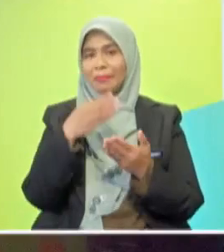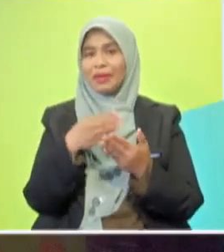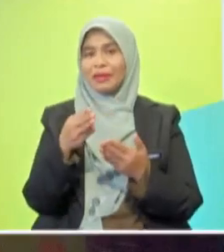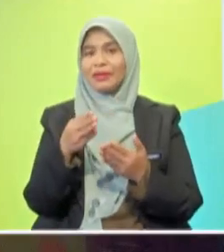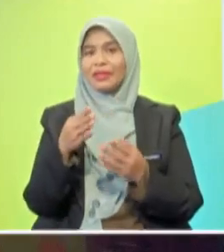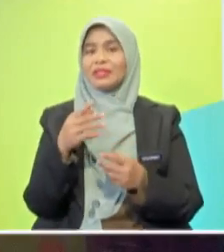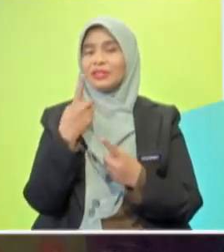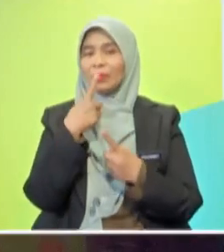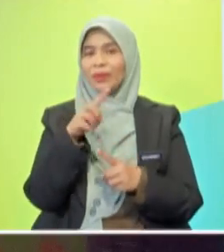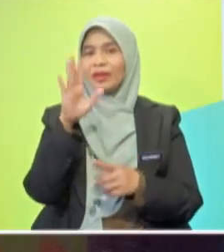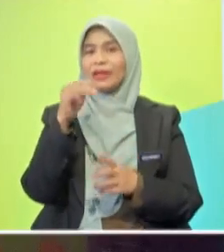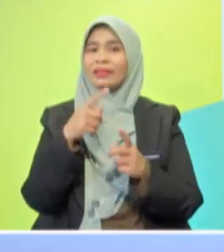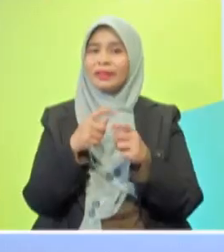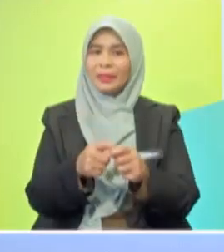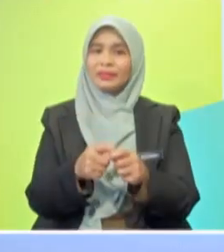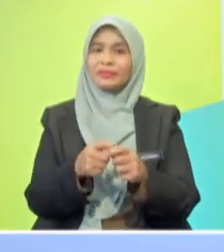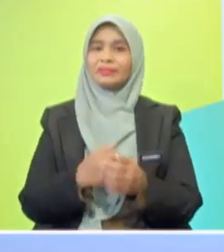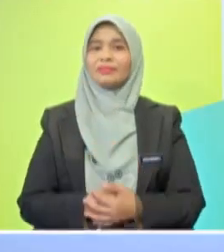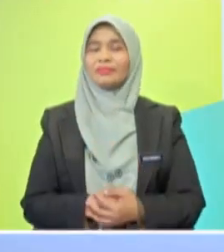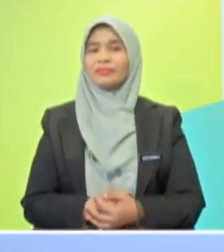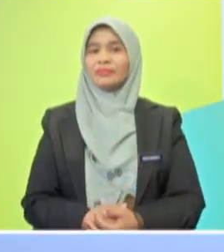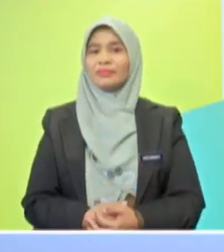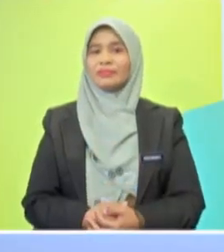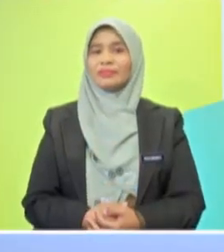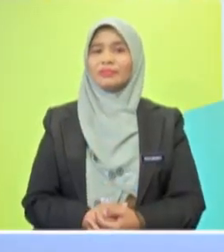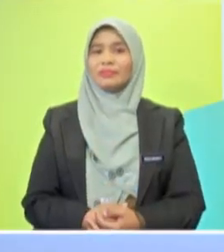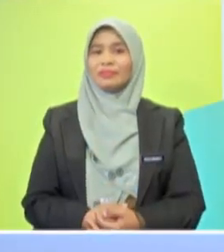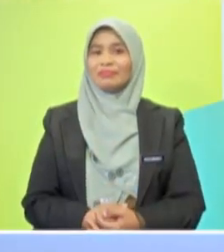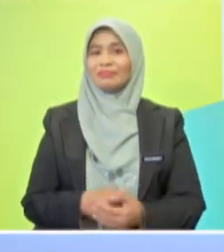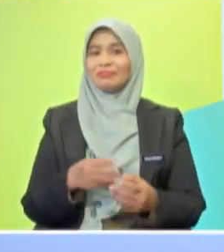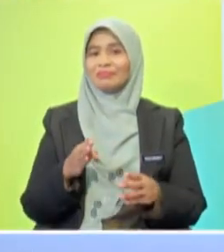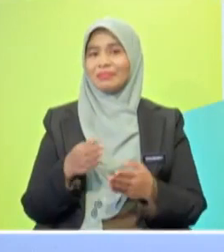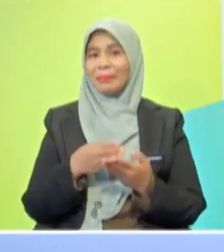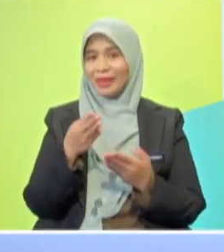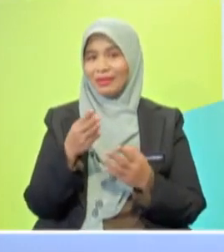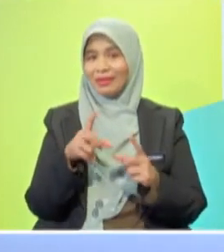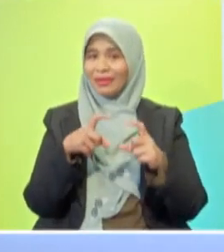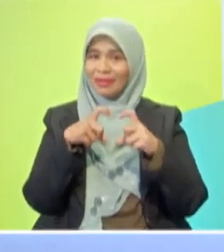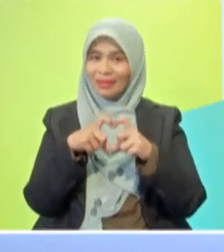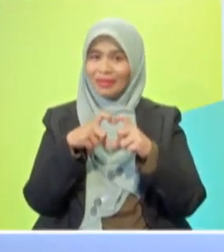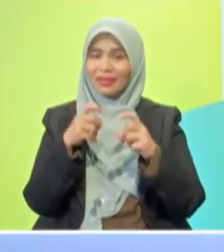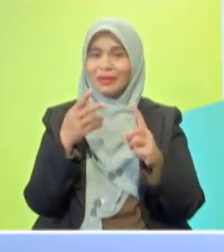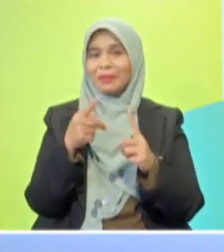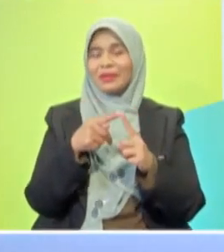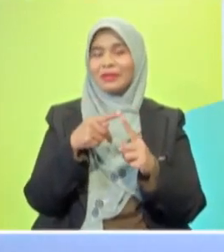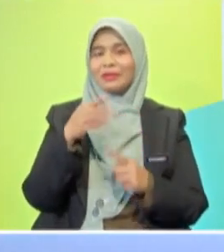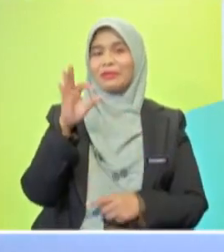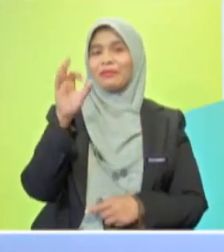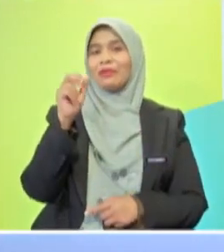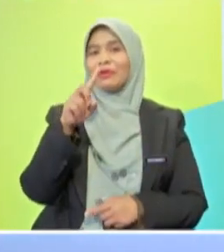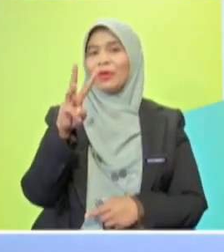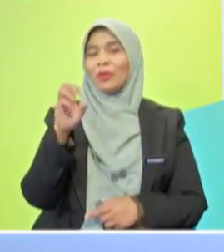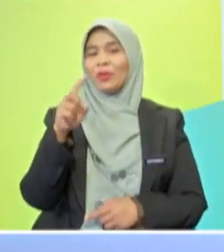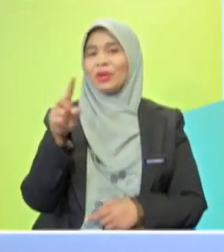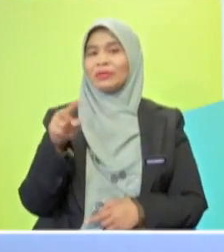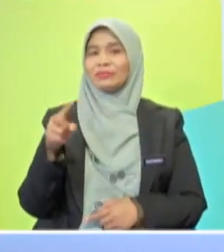Fawaz. Baiklah, Ustazah. Dah dua kali Fawaz jawab betul. Love kepada Fawaz. Baik, Ustazah. Tadi Ustazah,